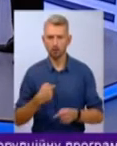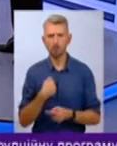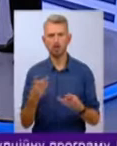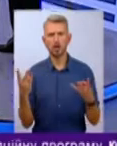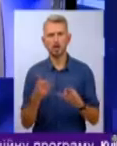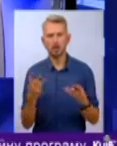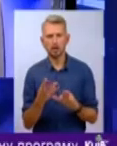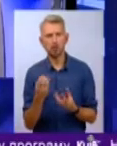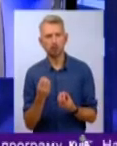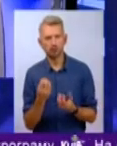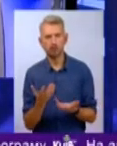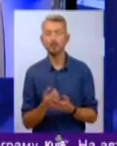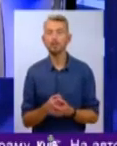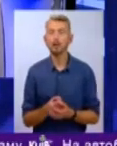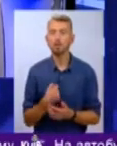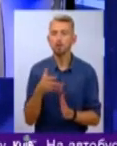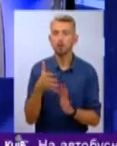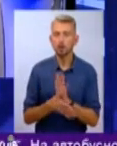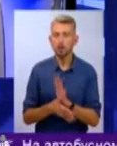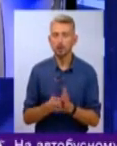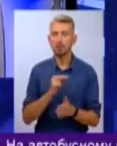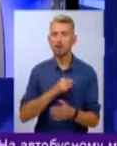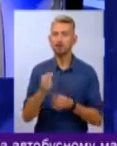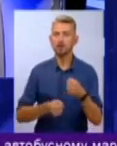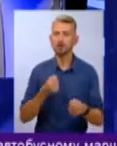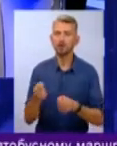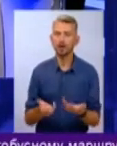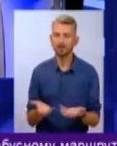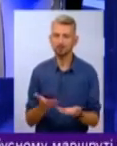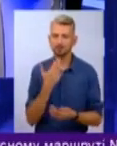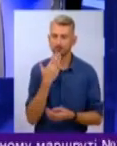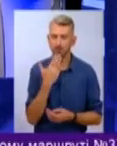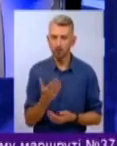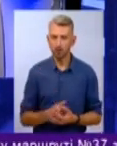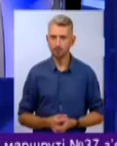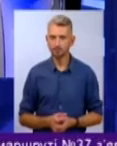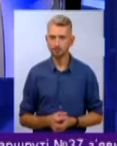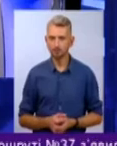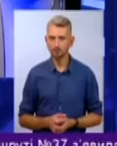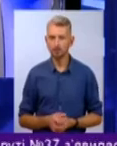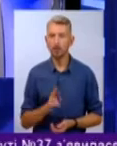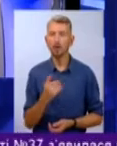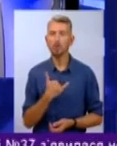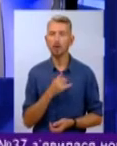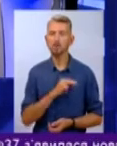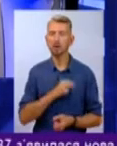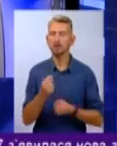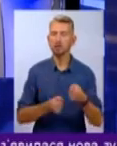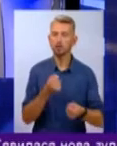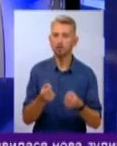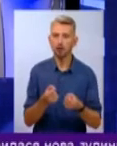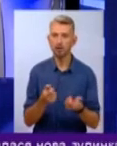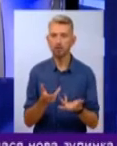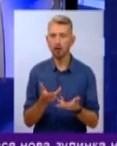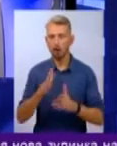пошикуватися хоча б». Ми вас зрозуміли. Тобто працевлаштування. Дякую. Будь ласка, як у нас із працевлаштуванням? Чи вистачає